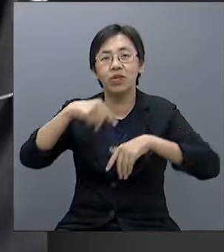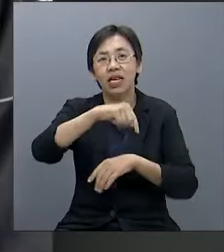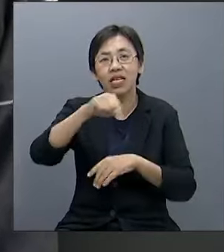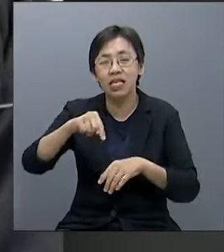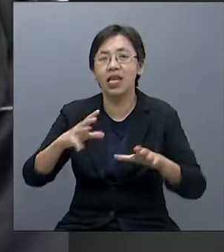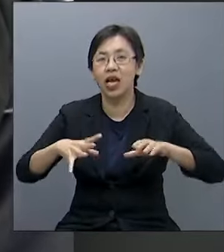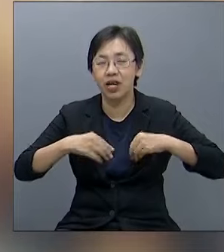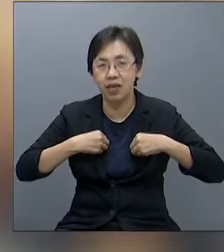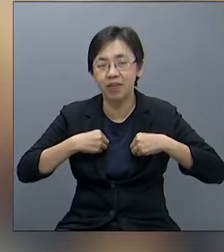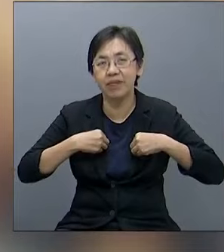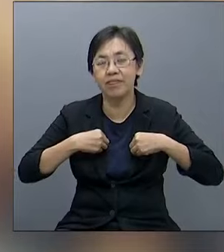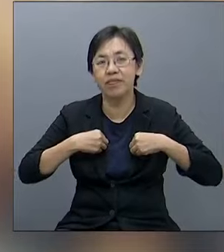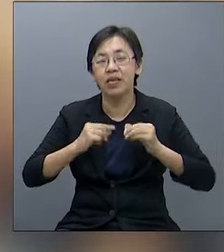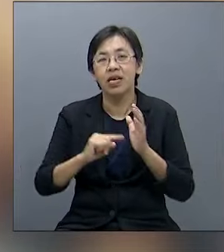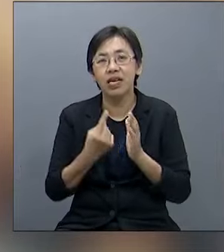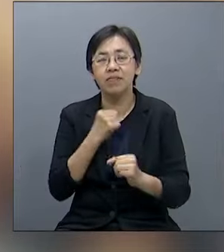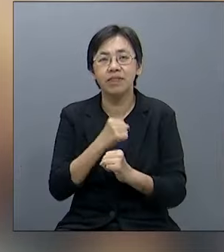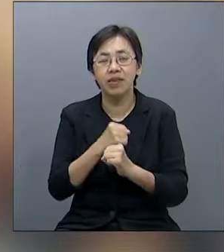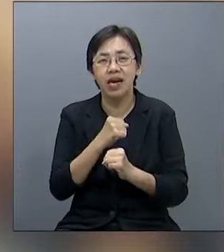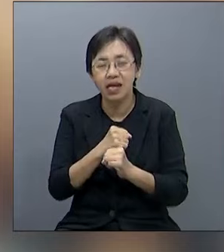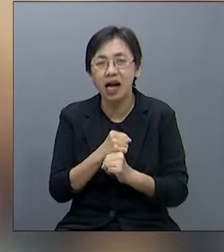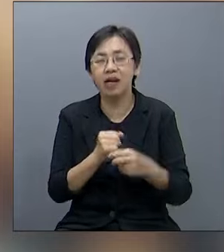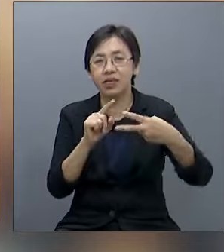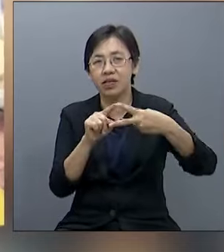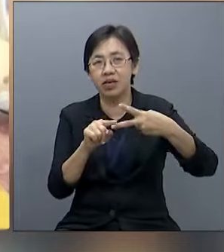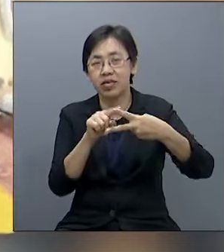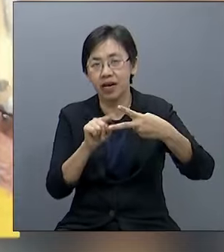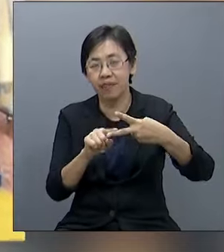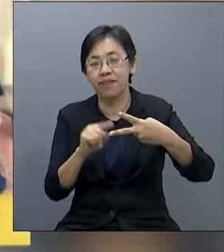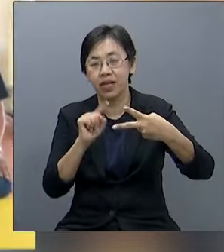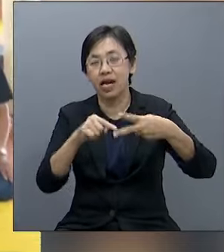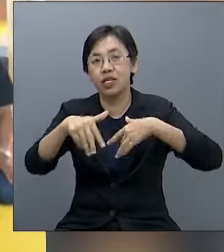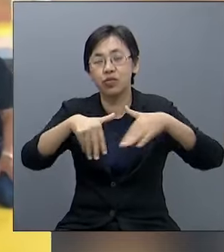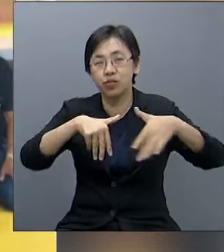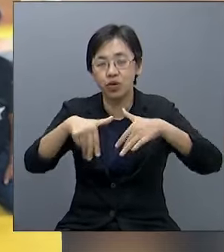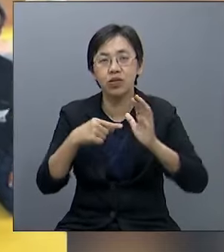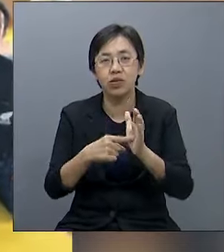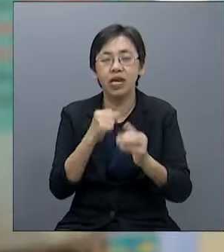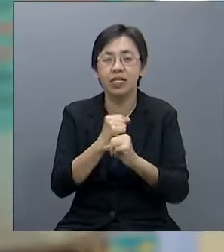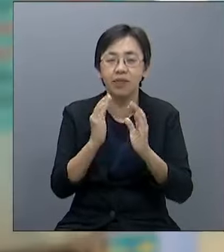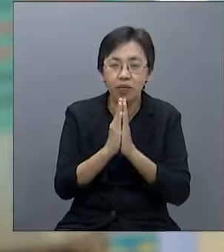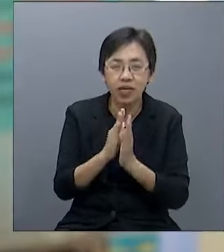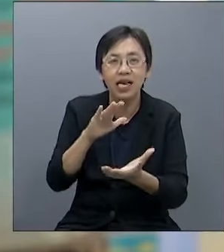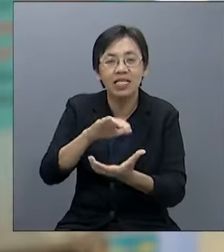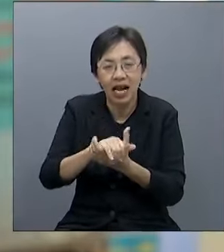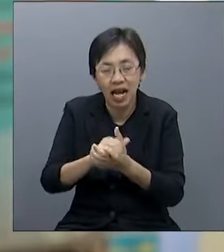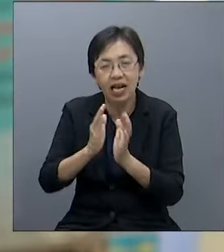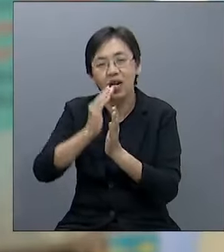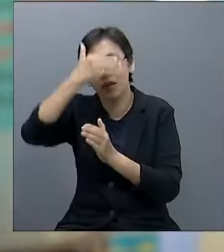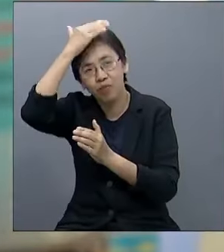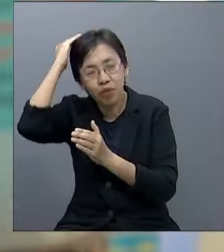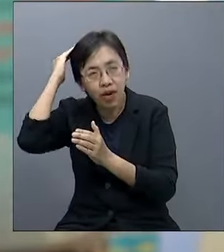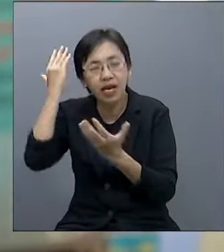อมรับเราเริ่มการทำงานทั้ง2ระดับค่ะงานระดับชุมชนเช่นงานบุญงานแต่งงานบวชต่าง